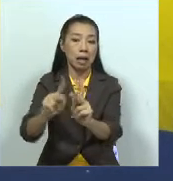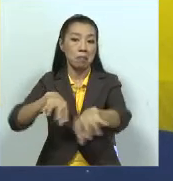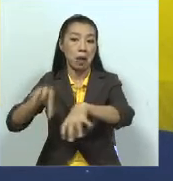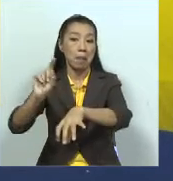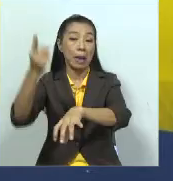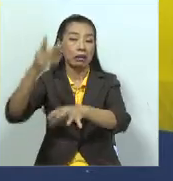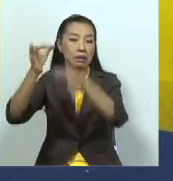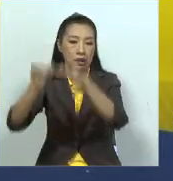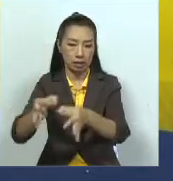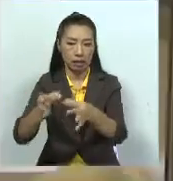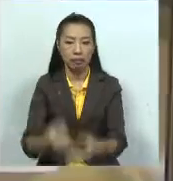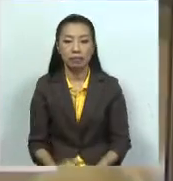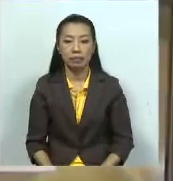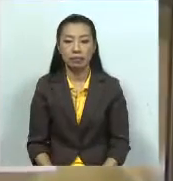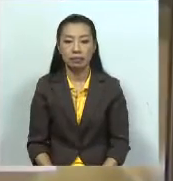ดสินใจค่ะ